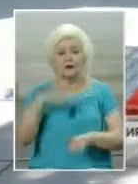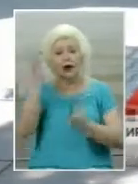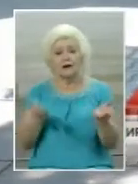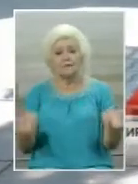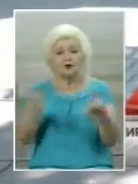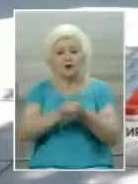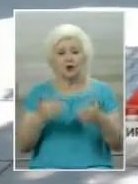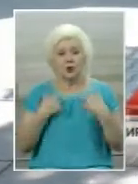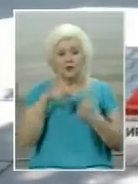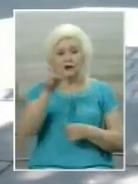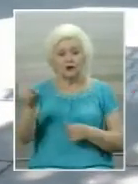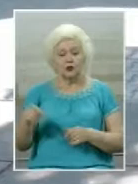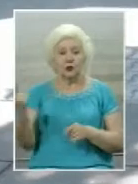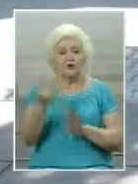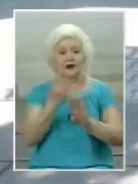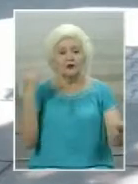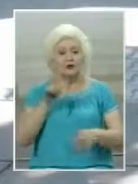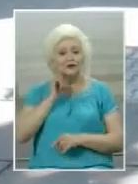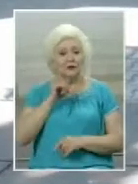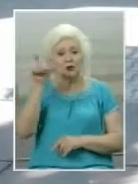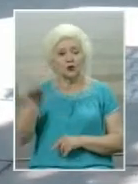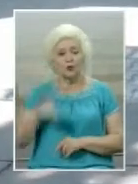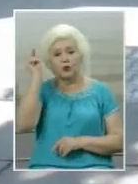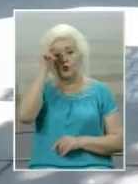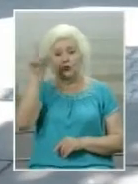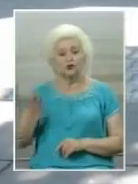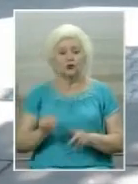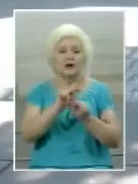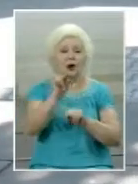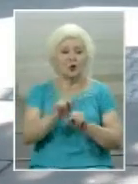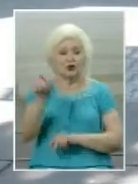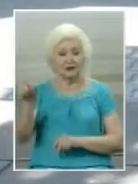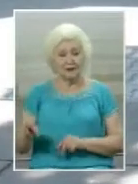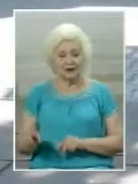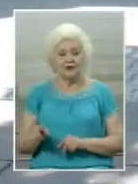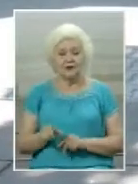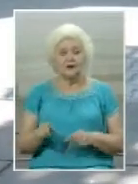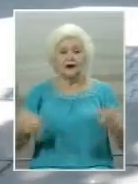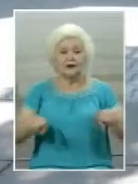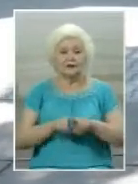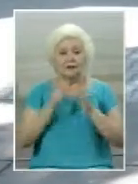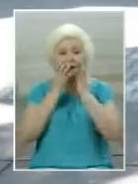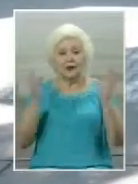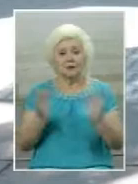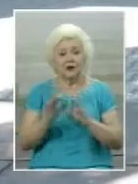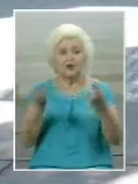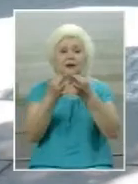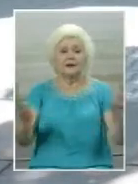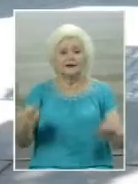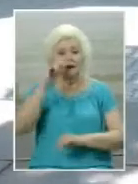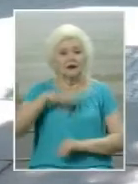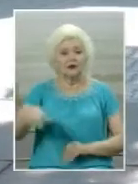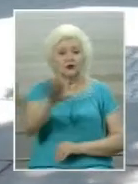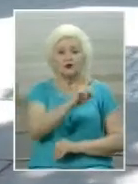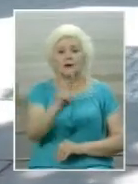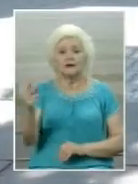познайомити наших херсонців, в першу чергу молодь, студентську, учнівську, з таким надбанням незалежної України, як